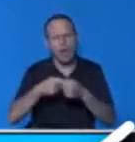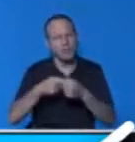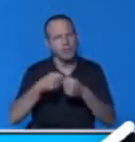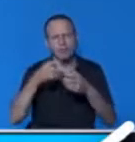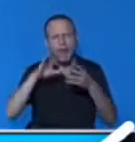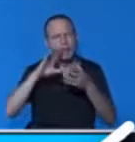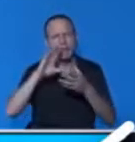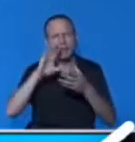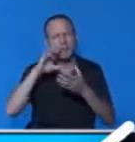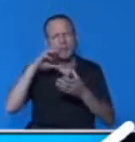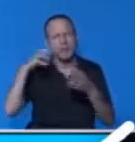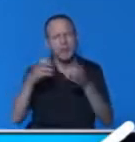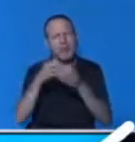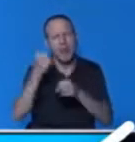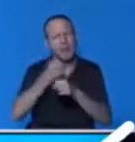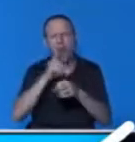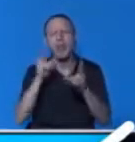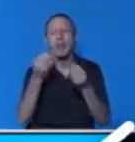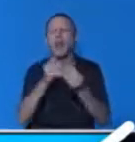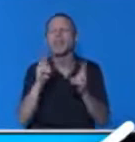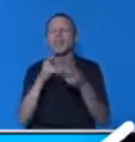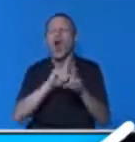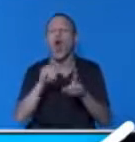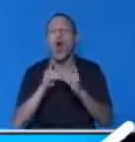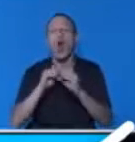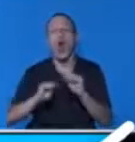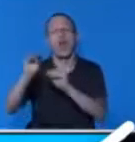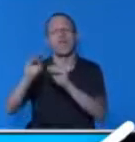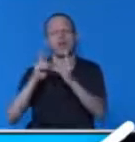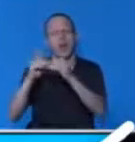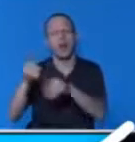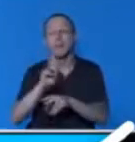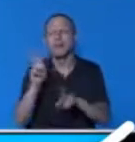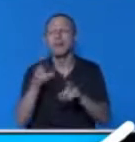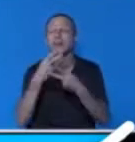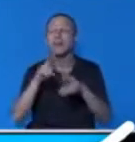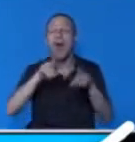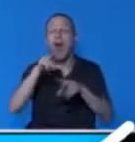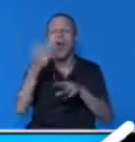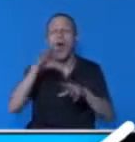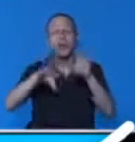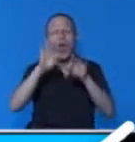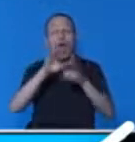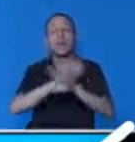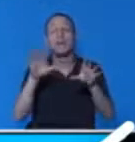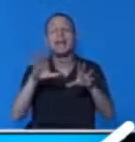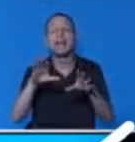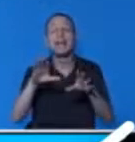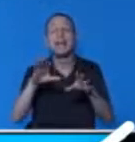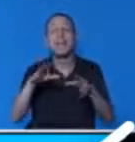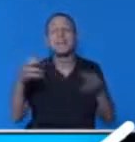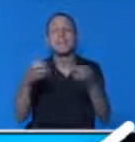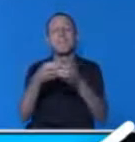דרכם, לא יכול להיות שמפלגת העבודה תלך לעוד בחירות בלי פריימריז, שוב, מפלגת העבודה תמיד